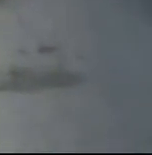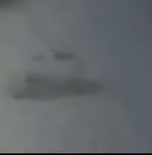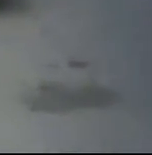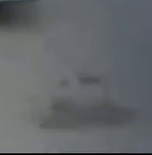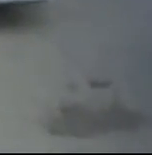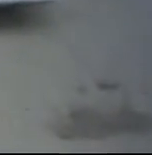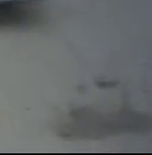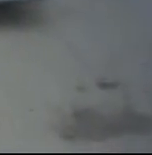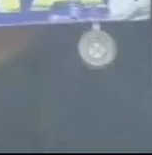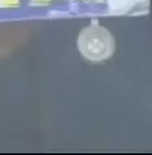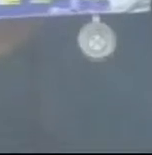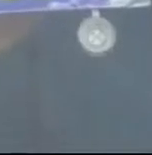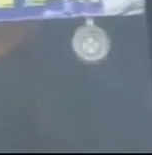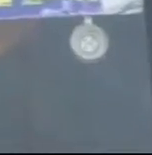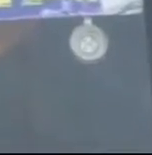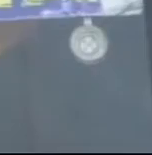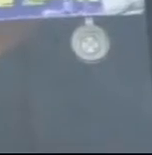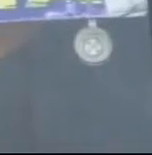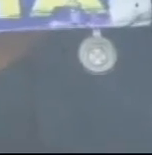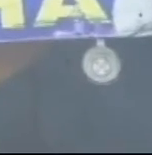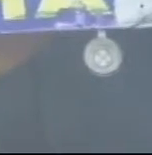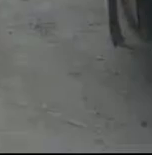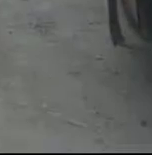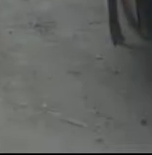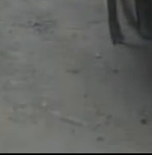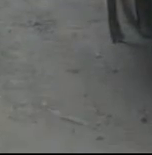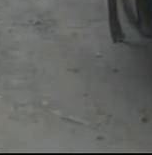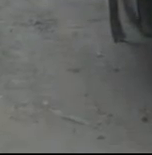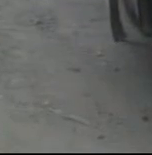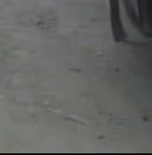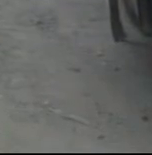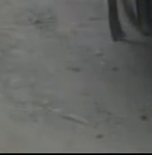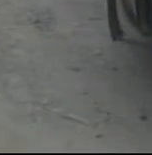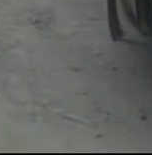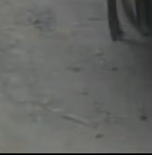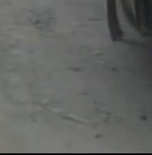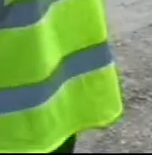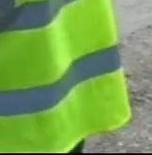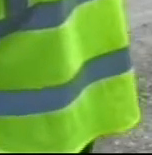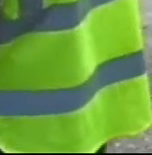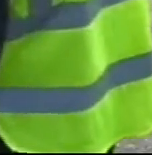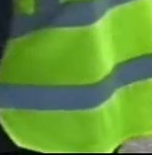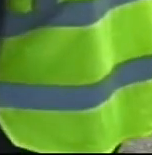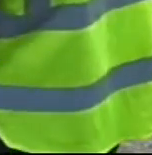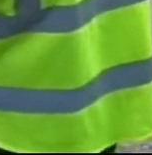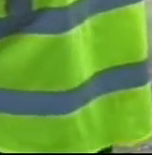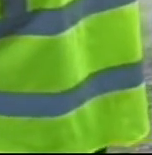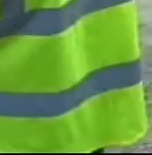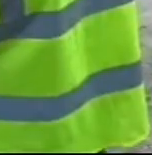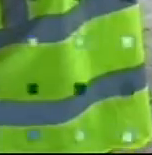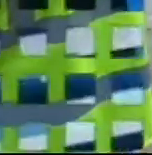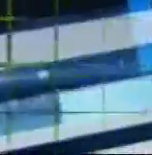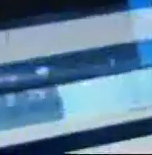Автобус республикалық жедел алдын алу шарасы өтуде. Мақсаты қалааралық автобустардың жолдағы қауіпсіздігін қамтамасыз